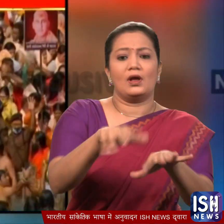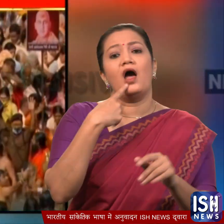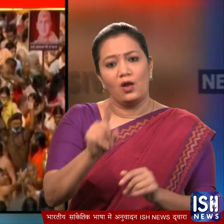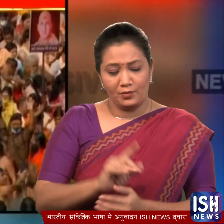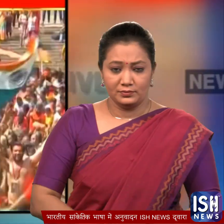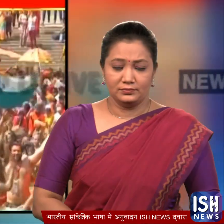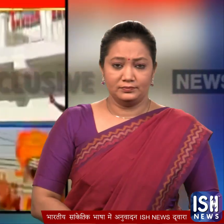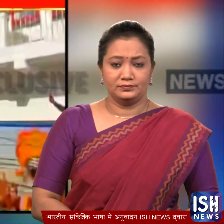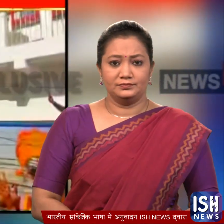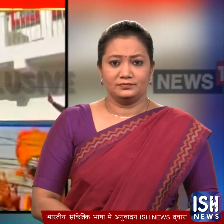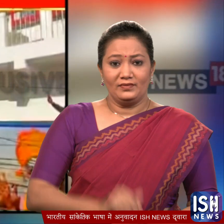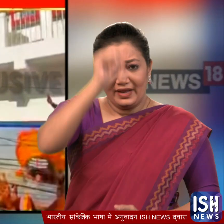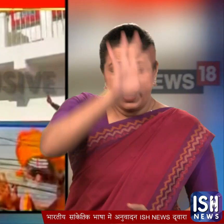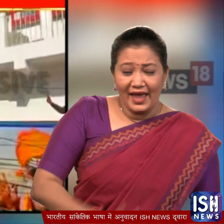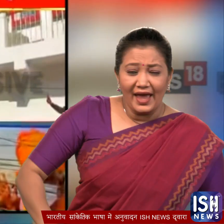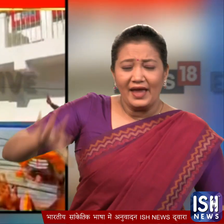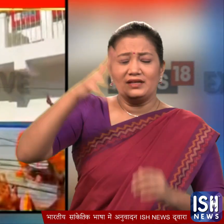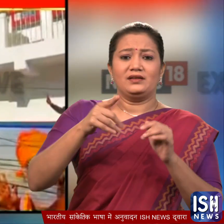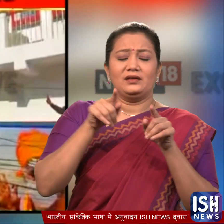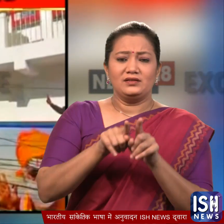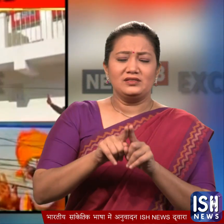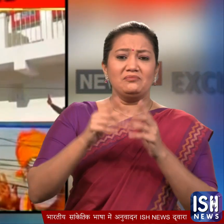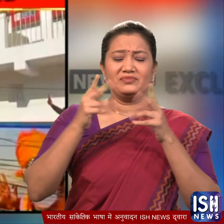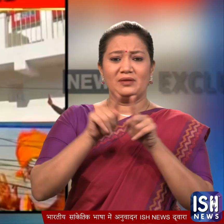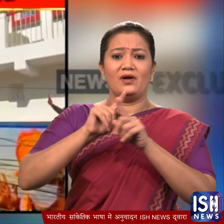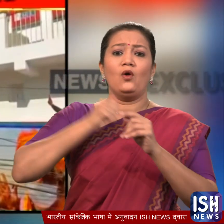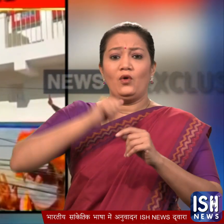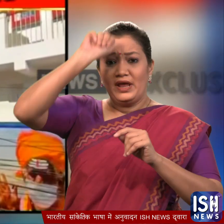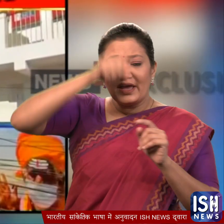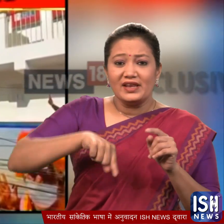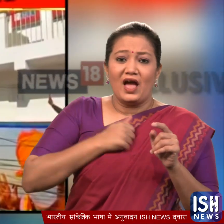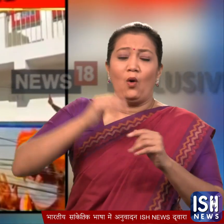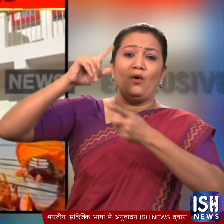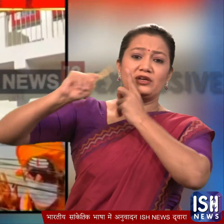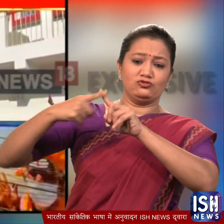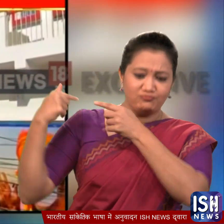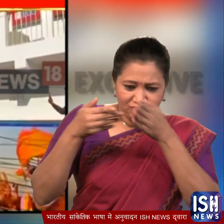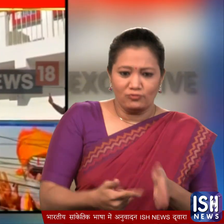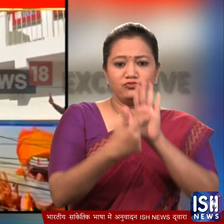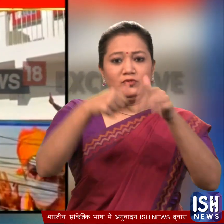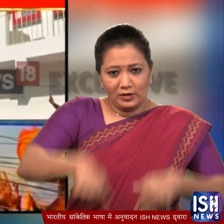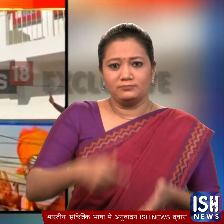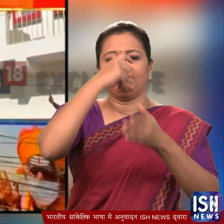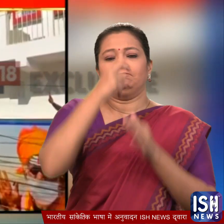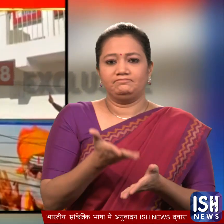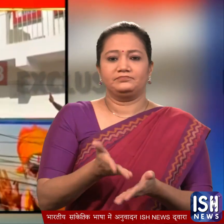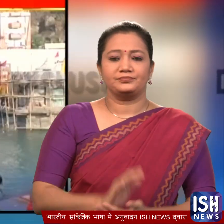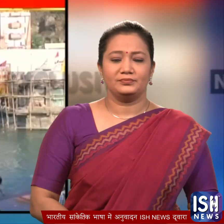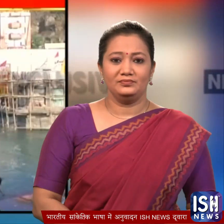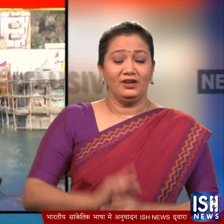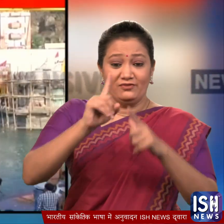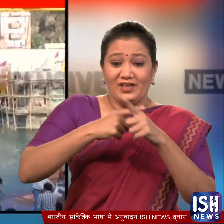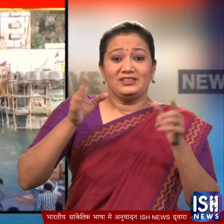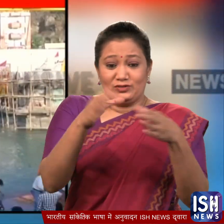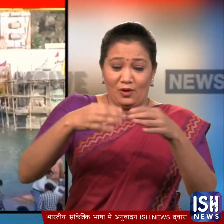गया। भारत के एक समृद्ध और गौरवशाली अतीत को फिर लौटाने के लिए हम डुबकी लगाने जा रहे हैं। जूना